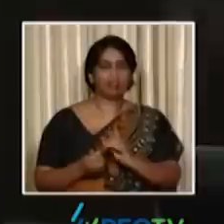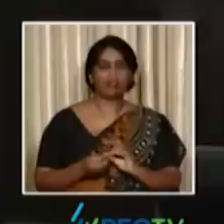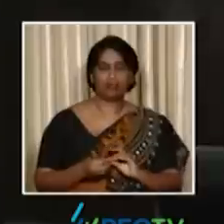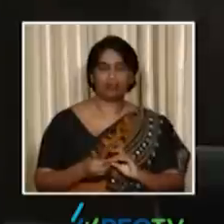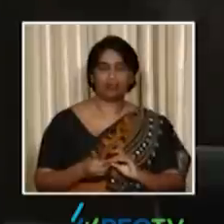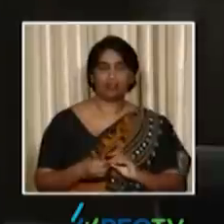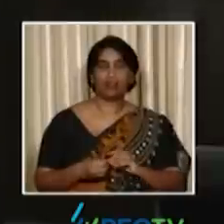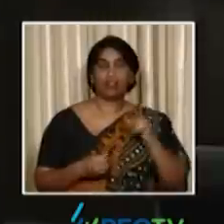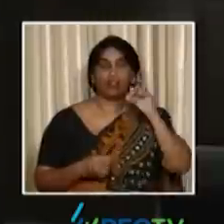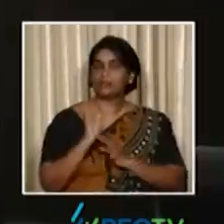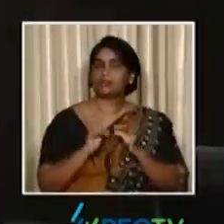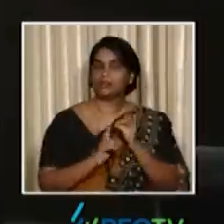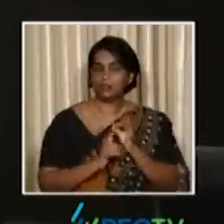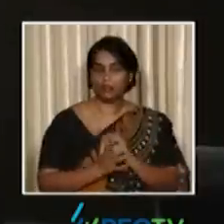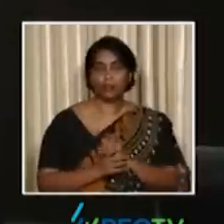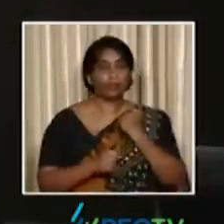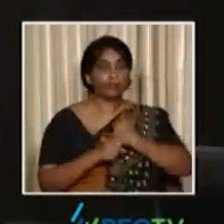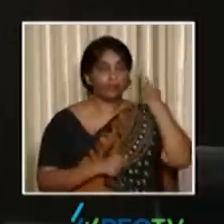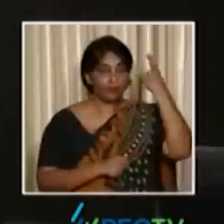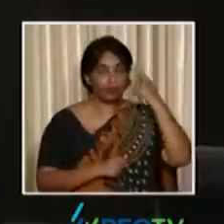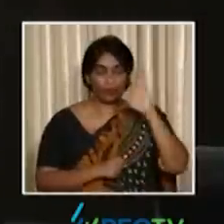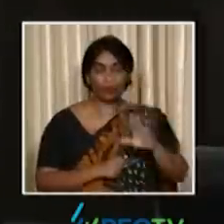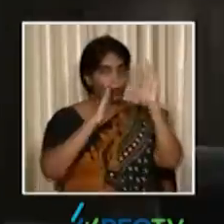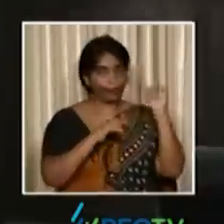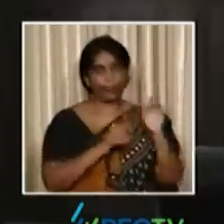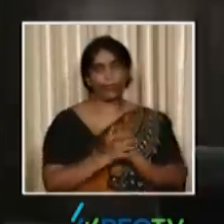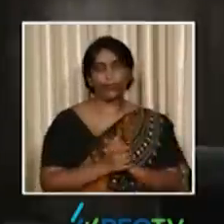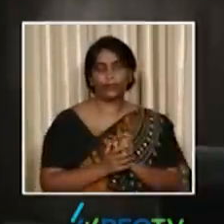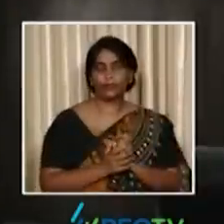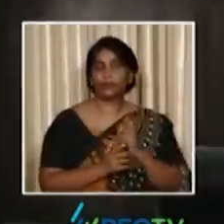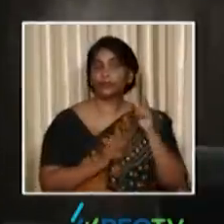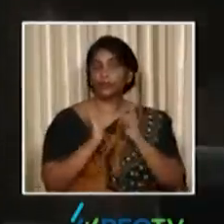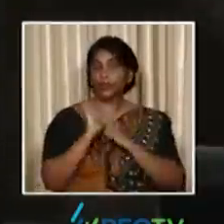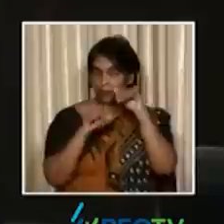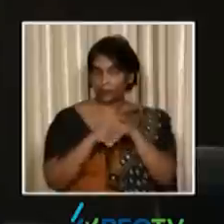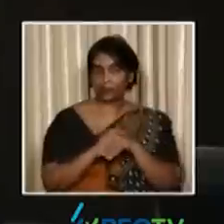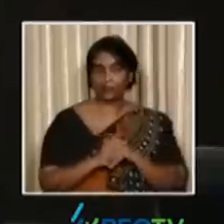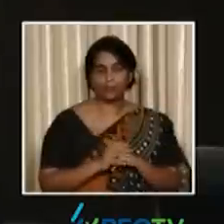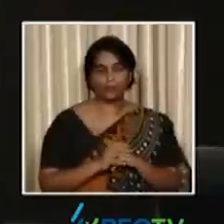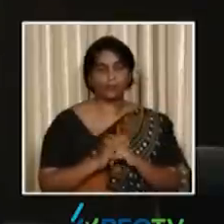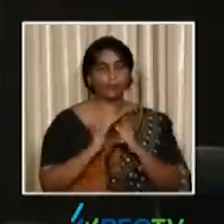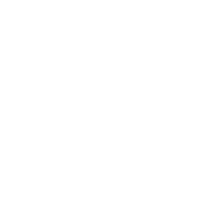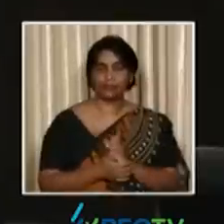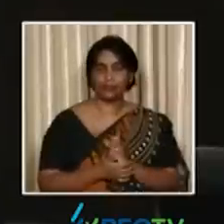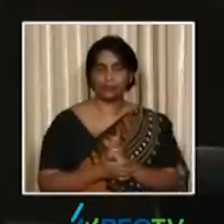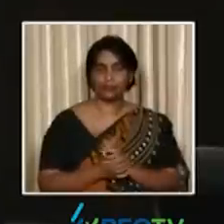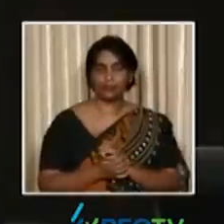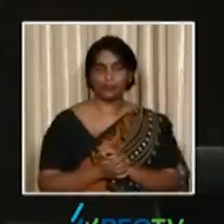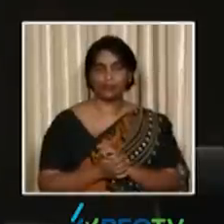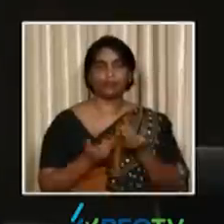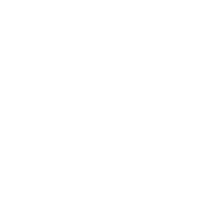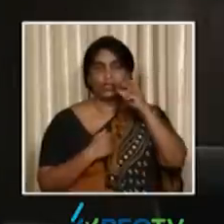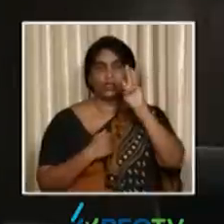කැපුවා කපුවට හෙන ගහලා මැරෙනවා ගෝල්පේස් එකේ තිබුණා පුස්තකාලය එතරේ පුස්තකාලේ හිටියා පුස්තකාල අධිපති කෙනෙක් එයා